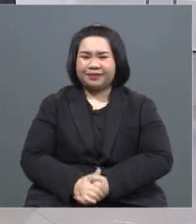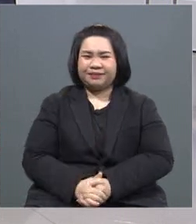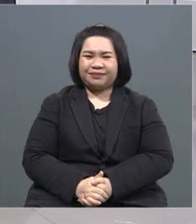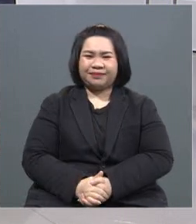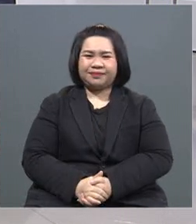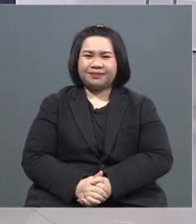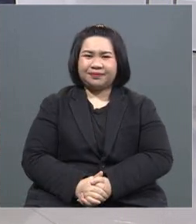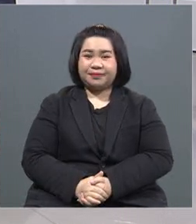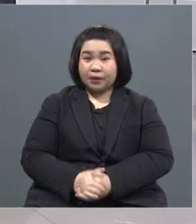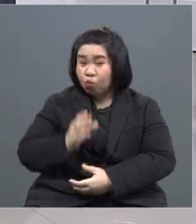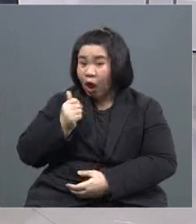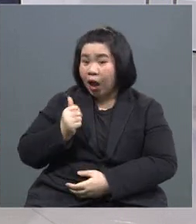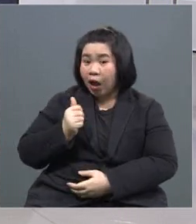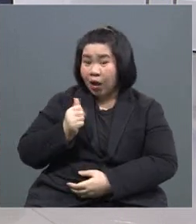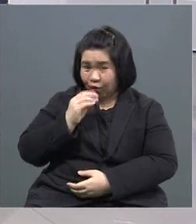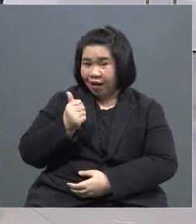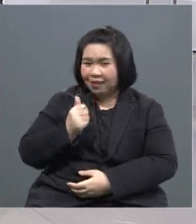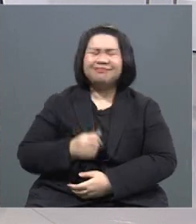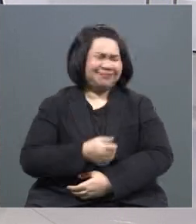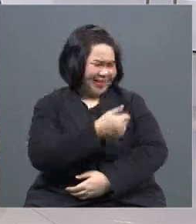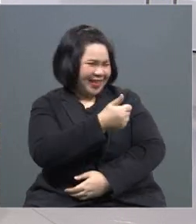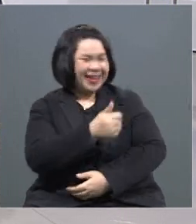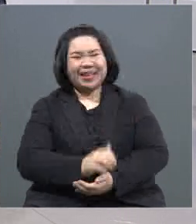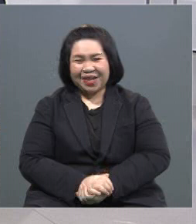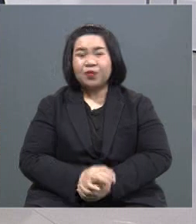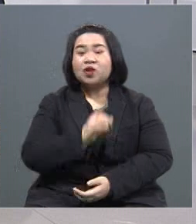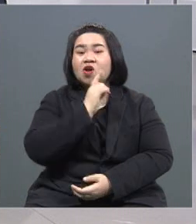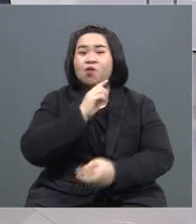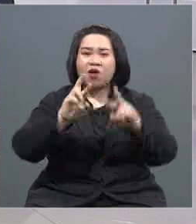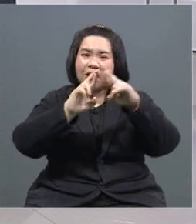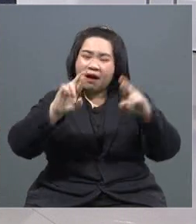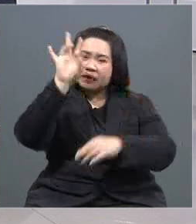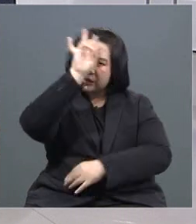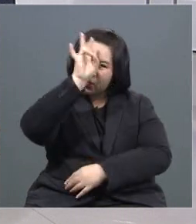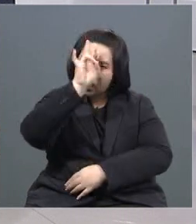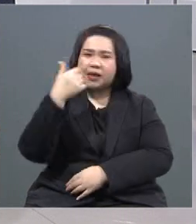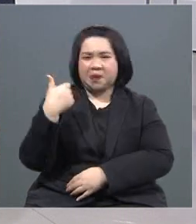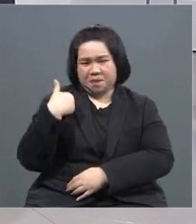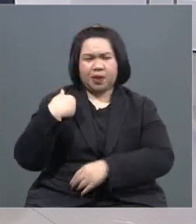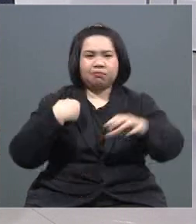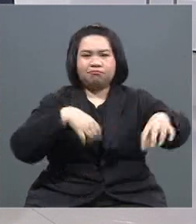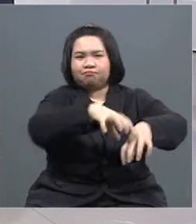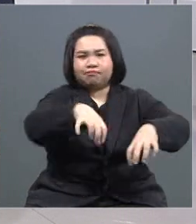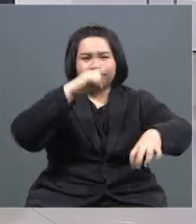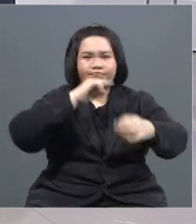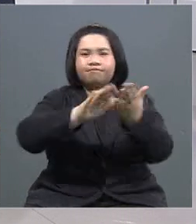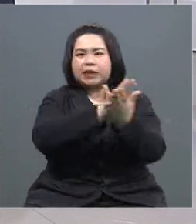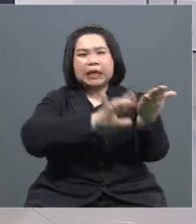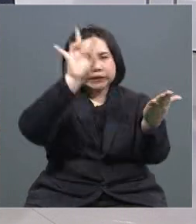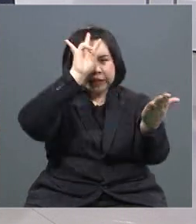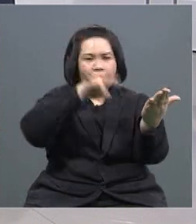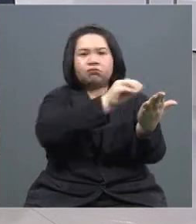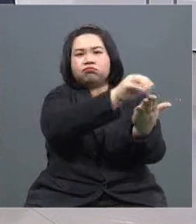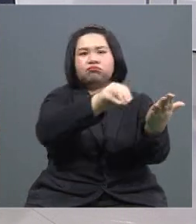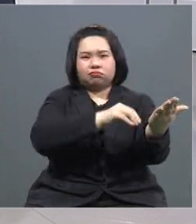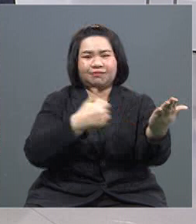ะ พูดได้ไหมคะ ได ้ถ้าเป็นร้านสะดวกซื้อก็คือเซเว่นมีทุกสาขาในประเทศไทยเลยค่ะแล้ว